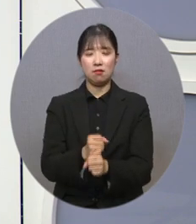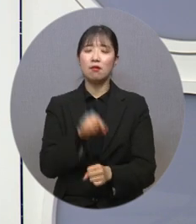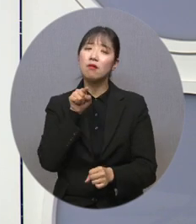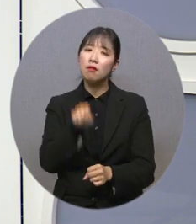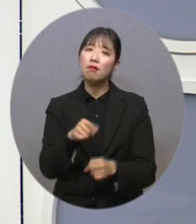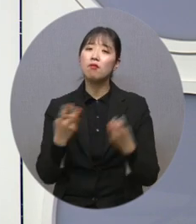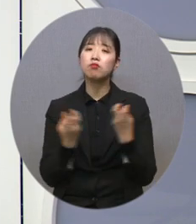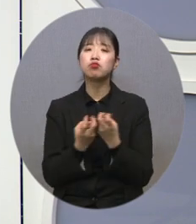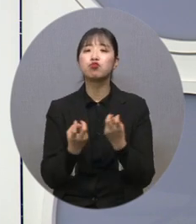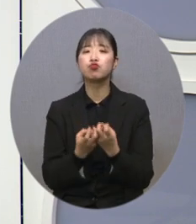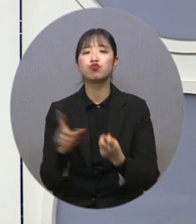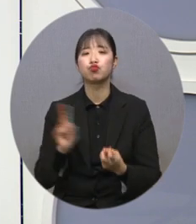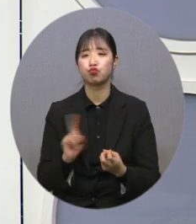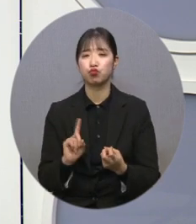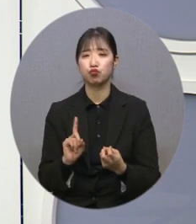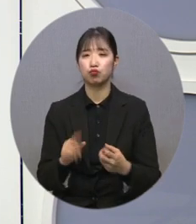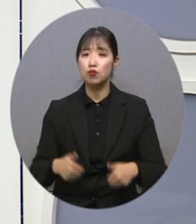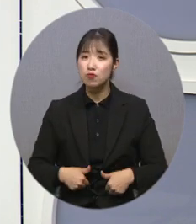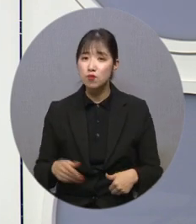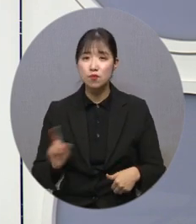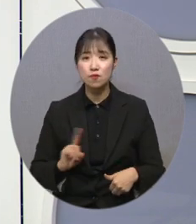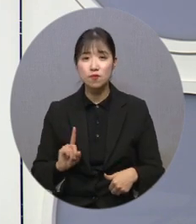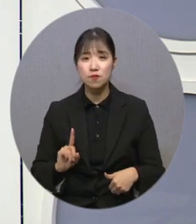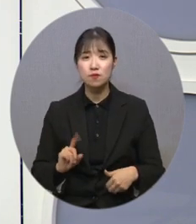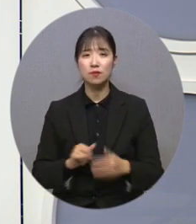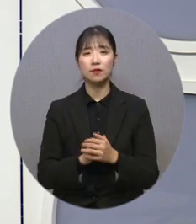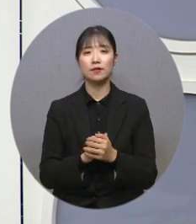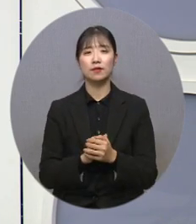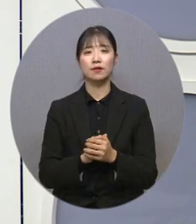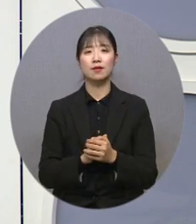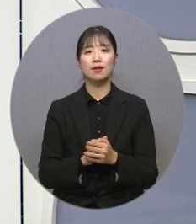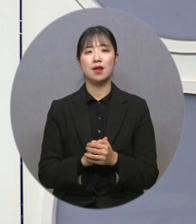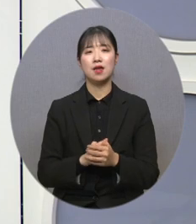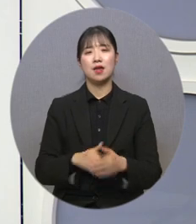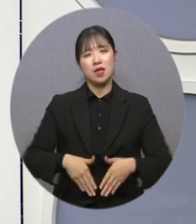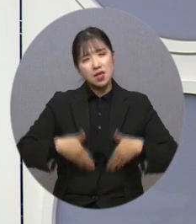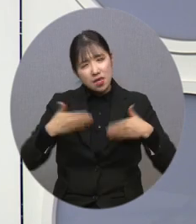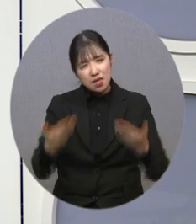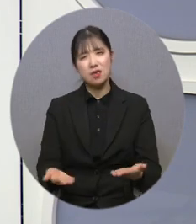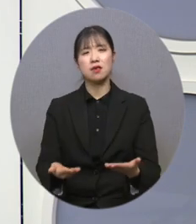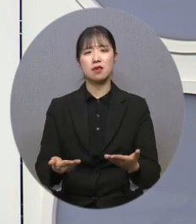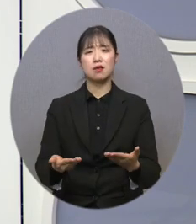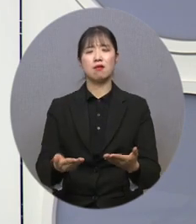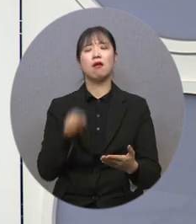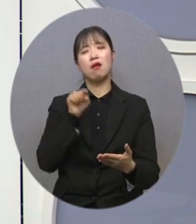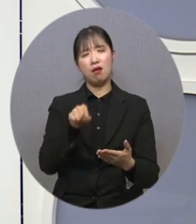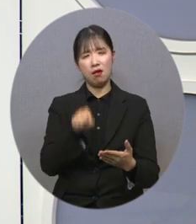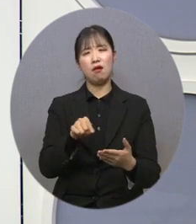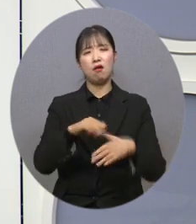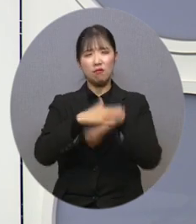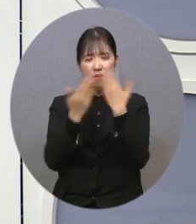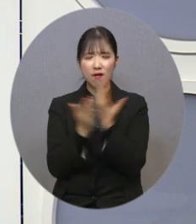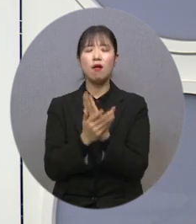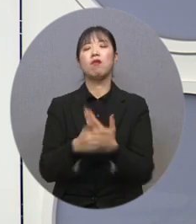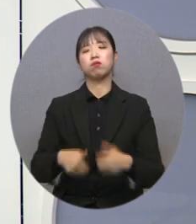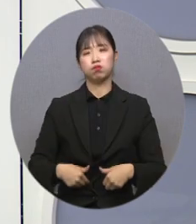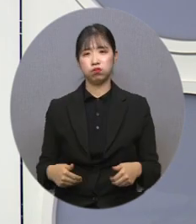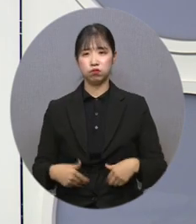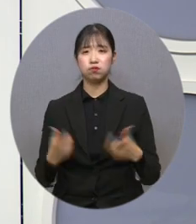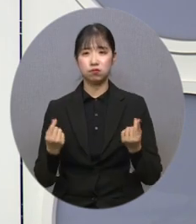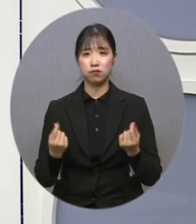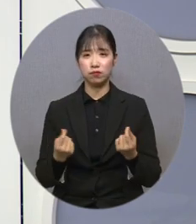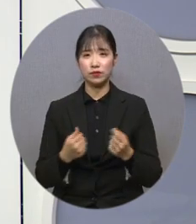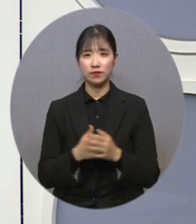감동. 감동 스토리를 만들기 위해서는 뭐가 필요합니까? 희생, 봉사, 헌신 이런 덕목들이